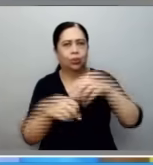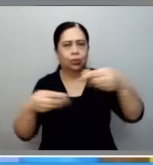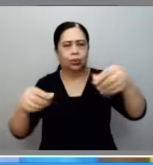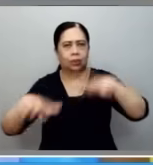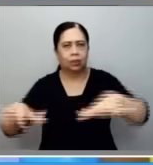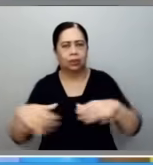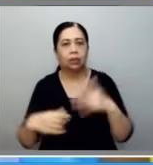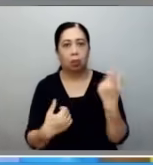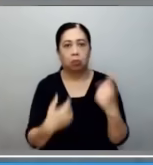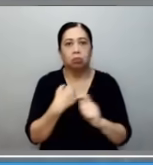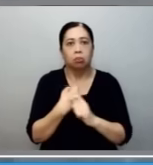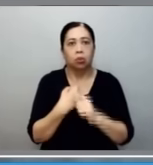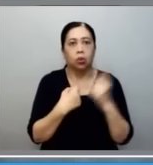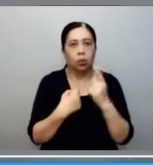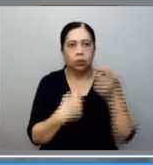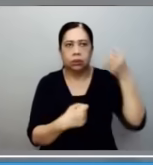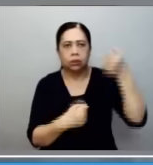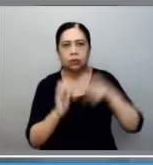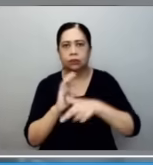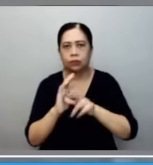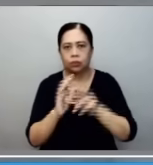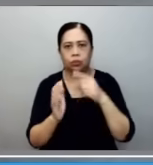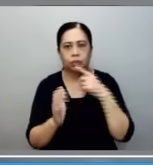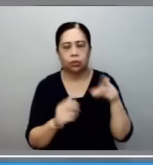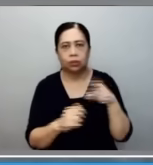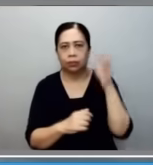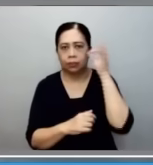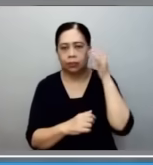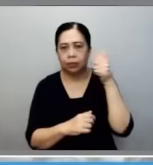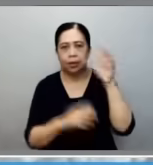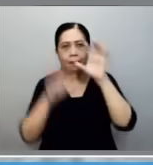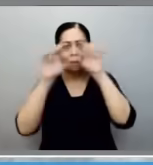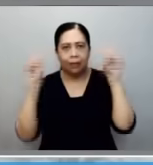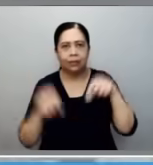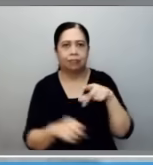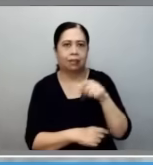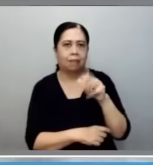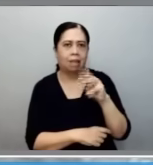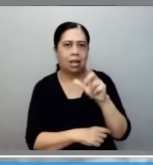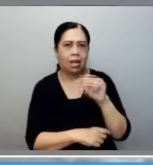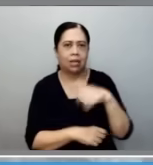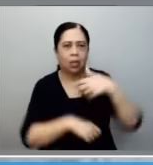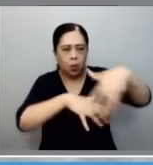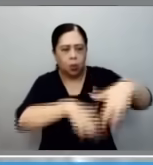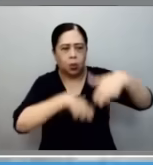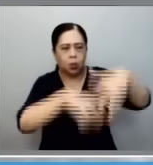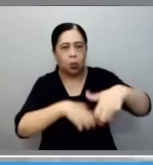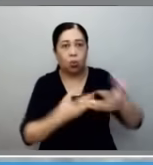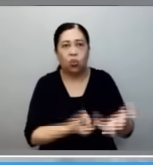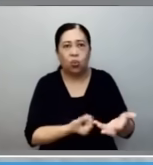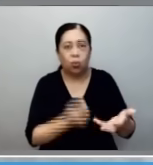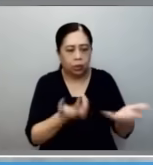pansamantalang pinatigil, pending review. Ayon kay Fernando Hica, presidente ng Pamalakaya, dahil sa dredging para may pantambak sa mga